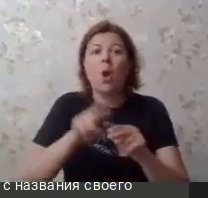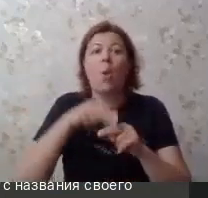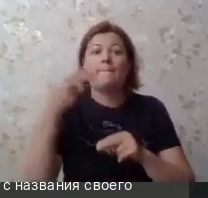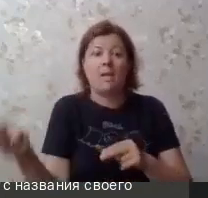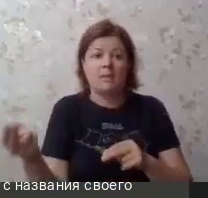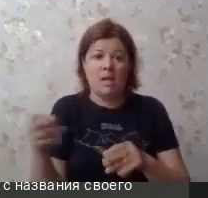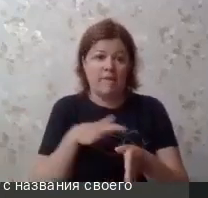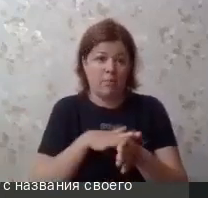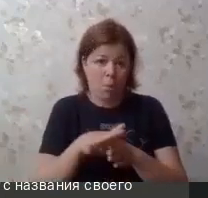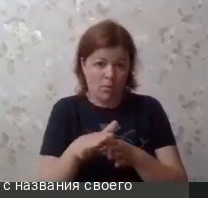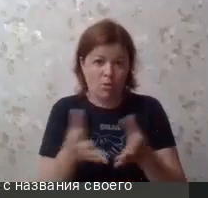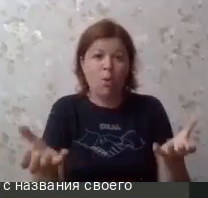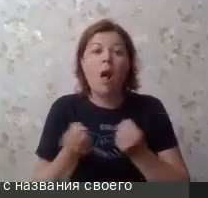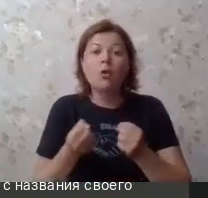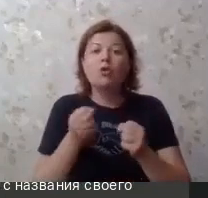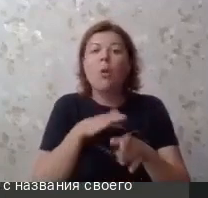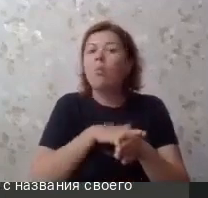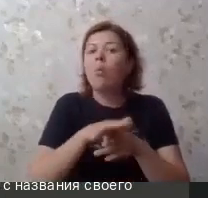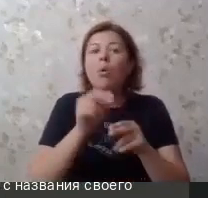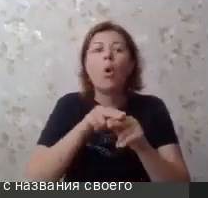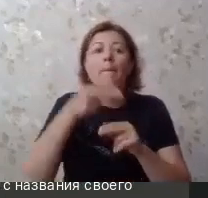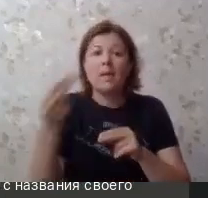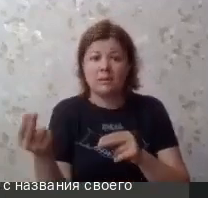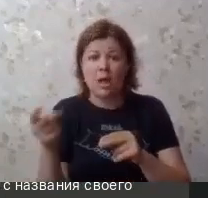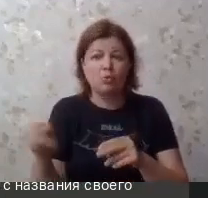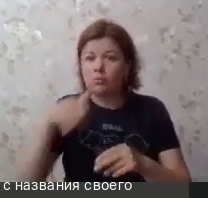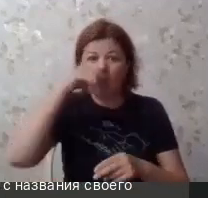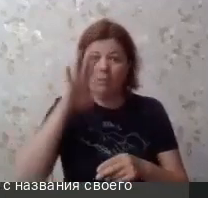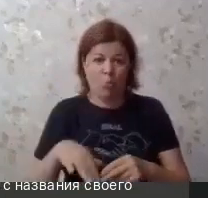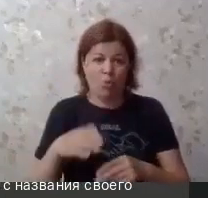компенсировать полностью, получить компенсацию.